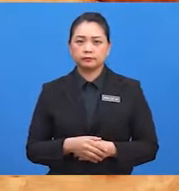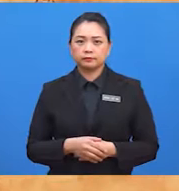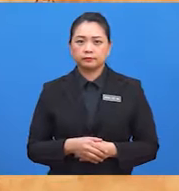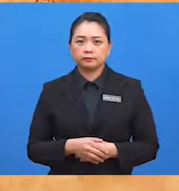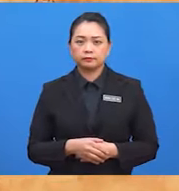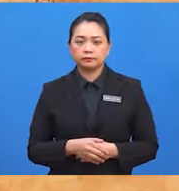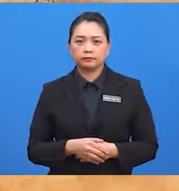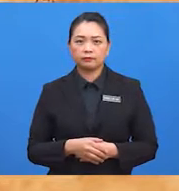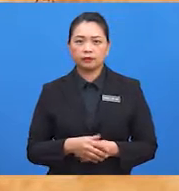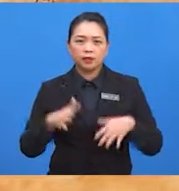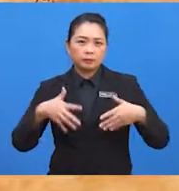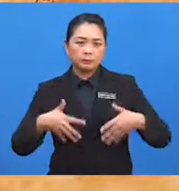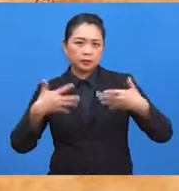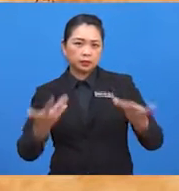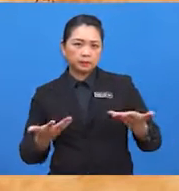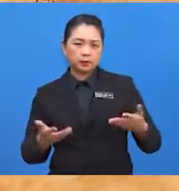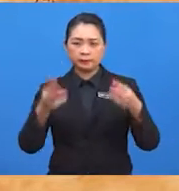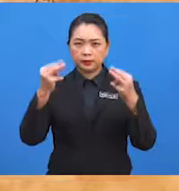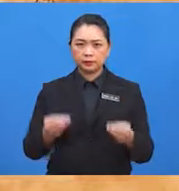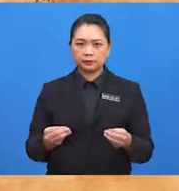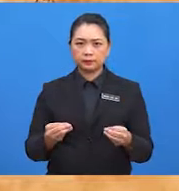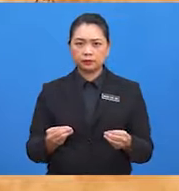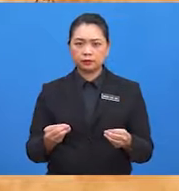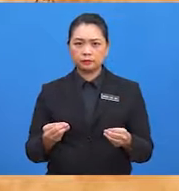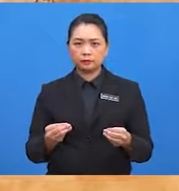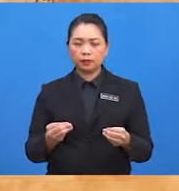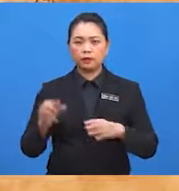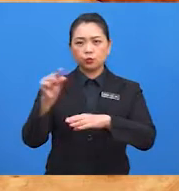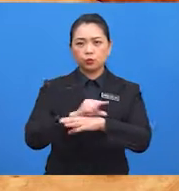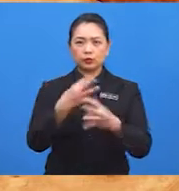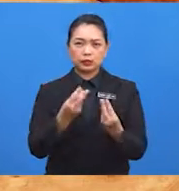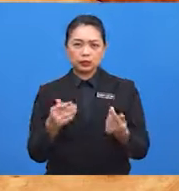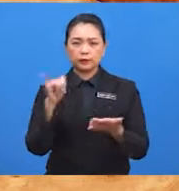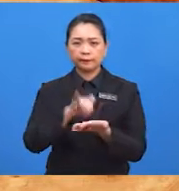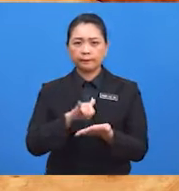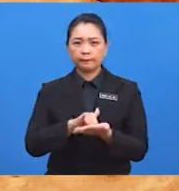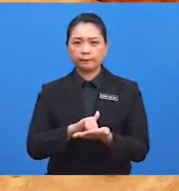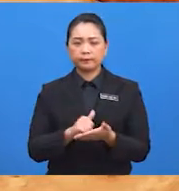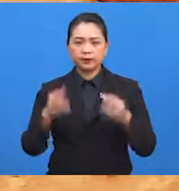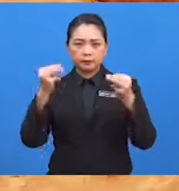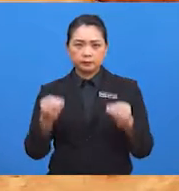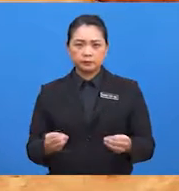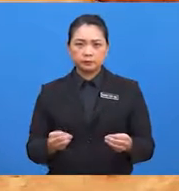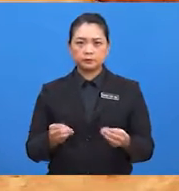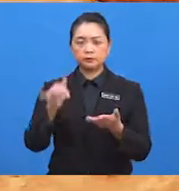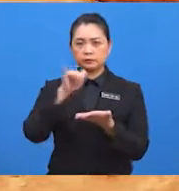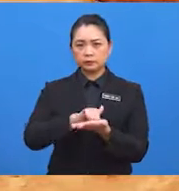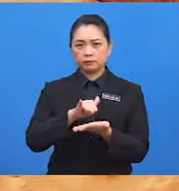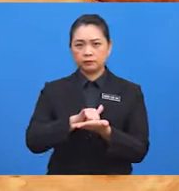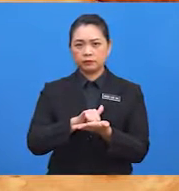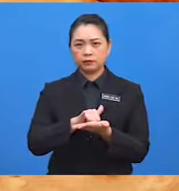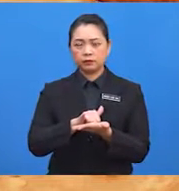tanah. Bagaimanakah masyarakat Sumeria menebus guna tanah tersebut? Masyarakat Sumeria menebus guna